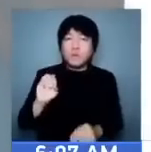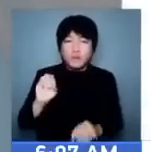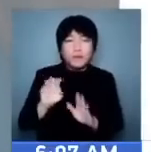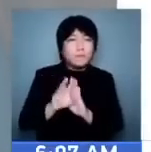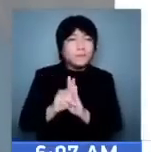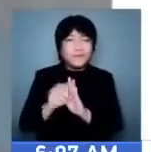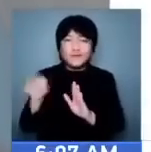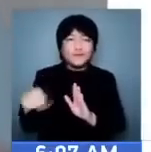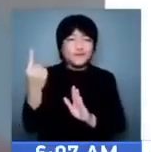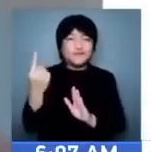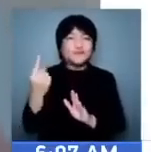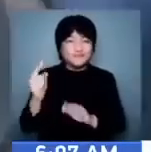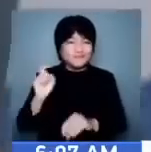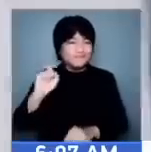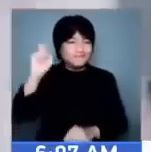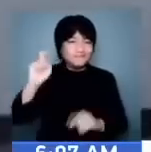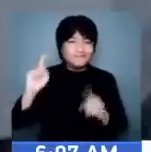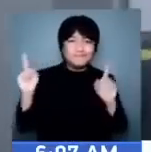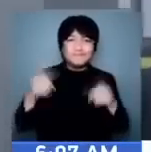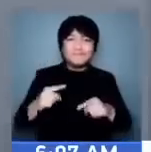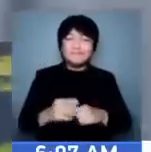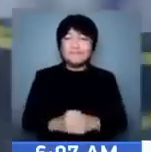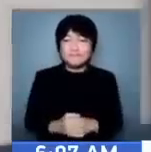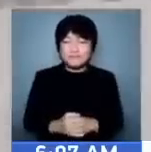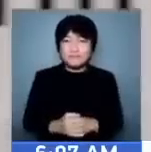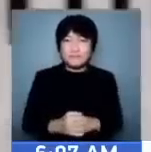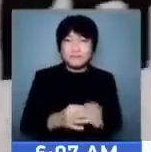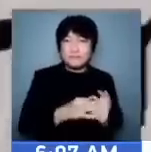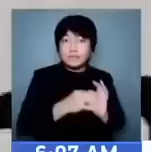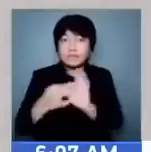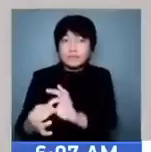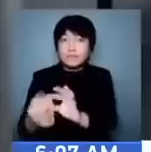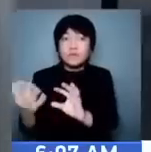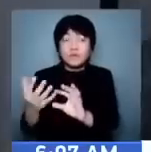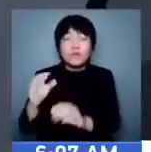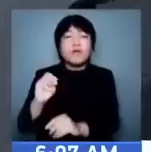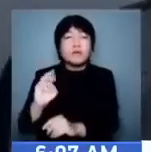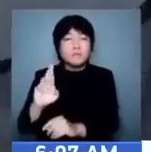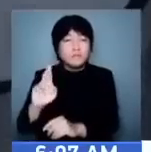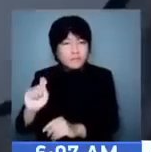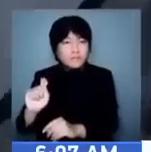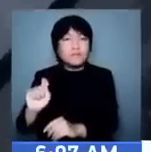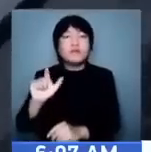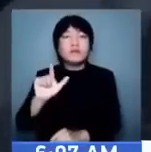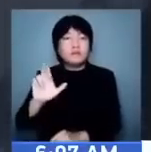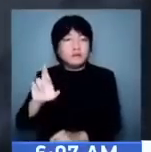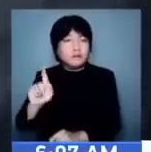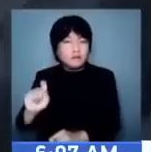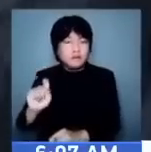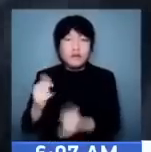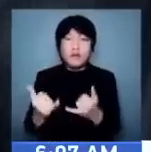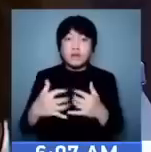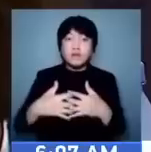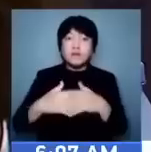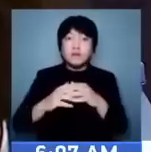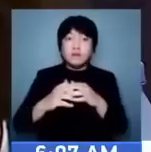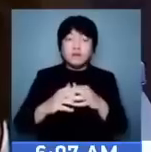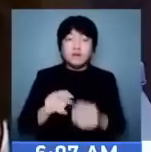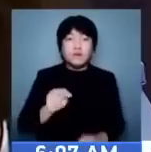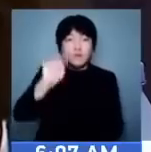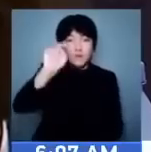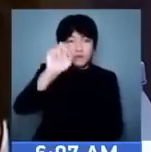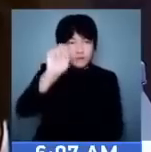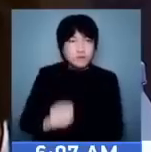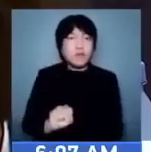ng lugar. Konektado rin ang subway sa MRT, LRT at maging ang ginagawa pa ring North-South Commuter Railway. Kahit yung